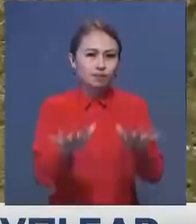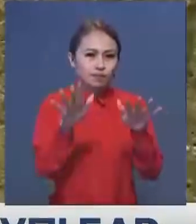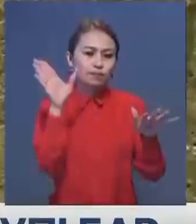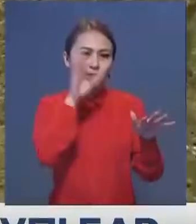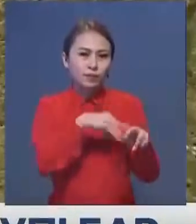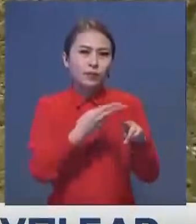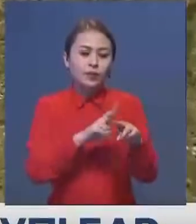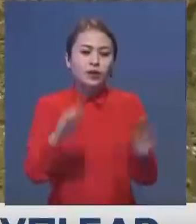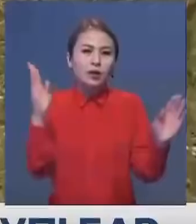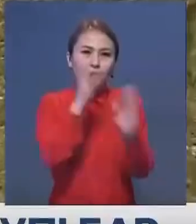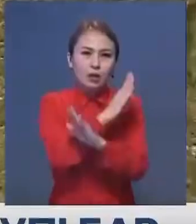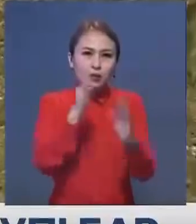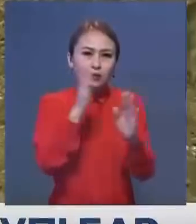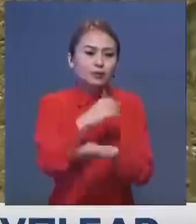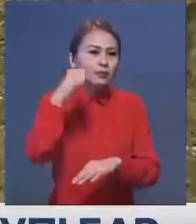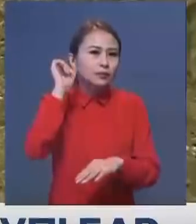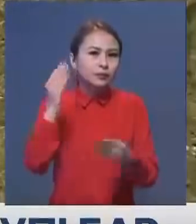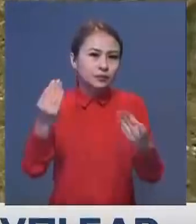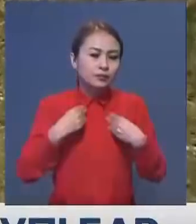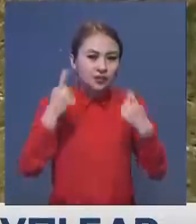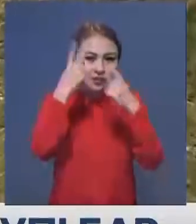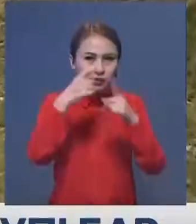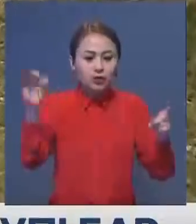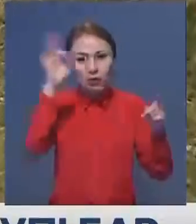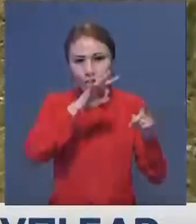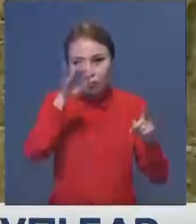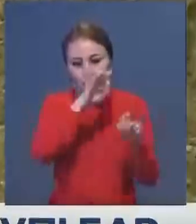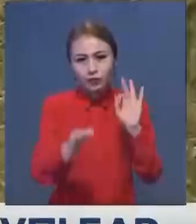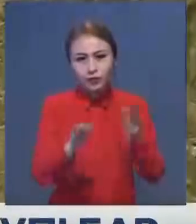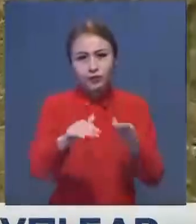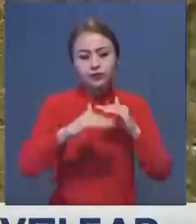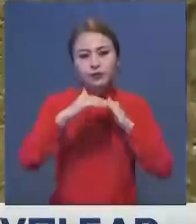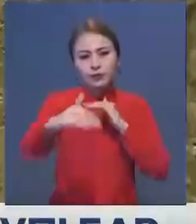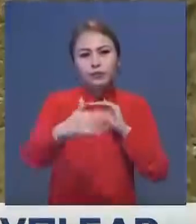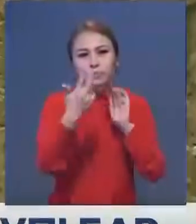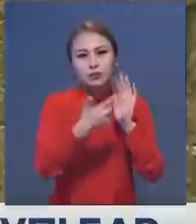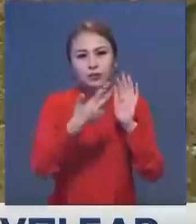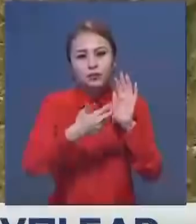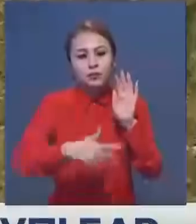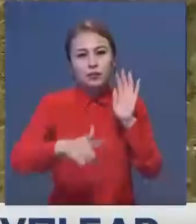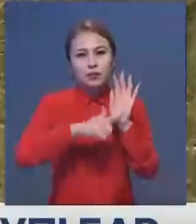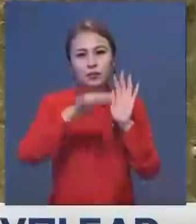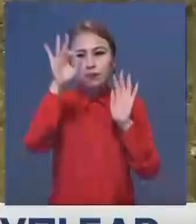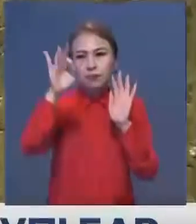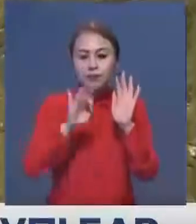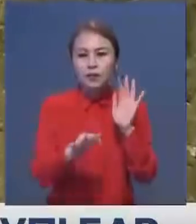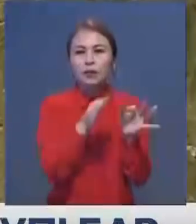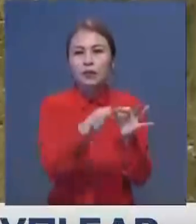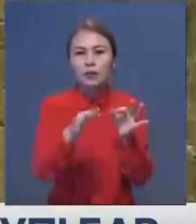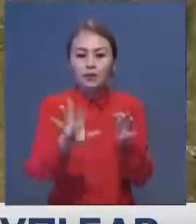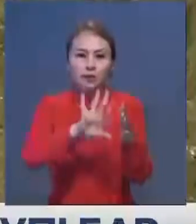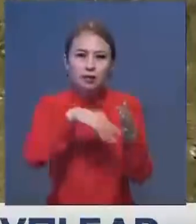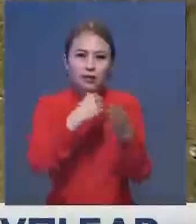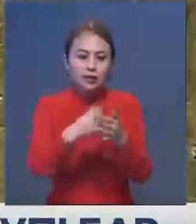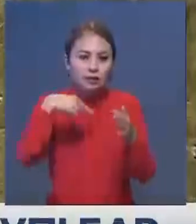Сонда Қазгидрометтің кешегі бізге берген ақпараты бойынша, қазіргі таңда еліміз бойынша 35% аумаққа әлі де қар